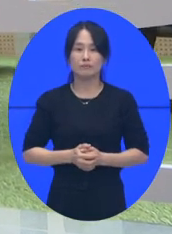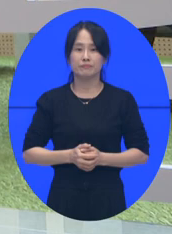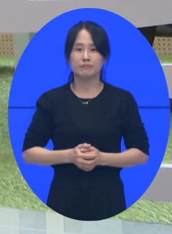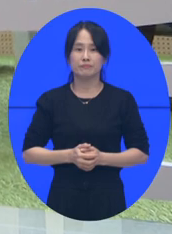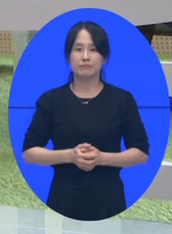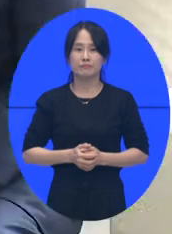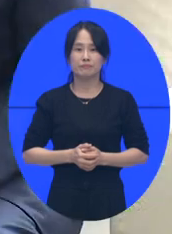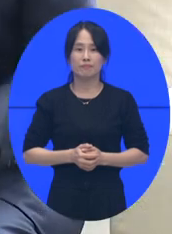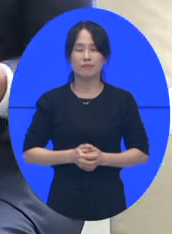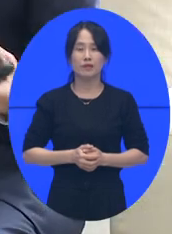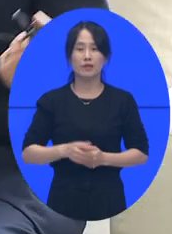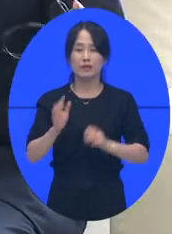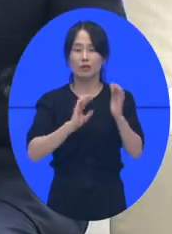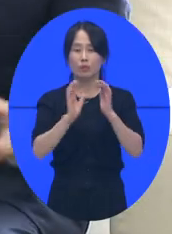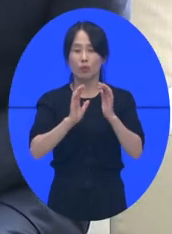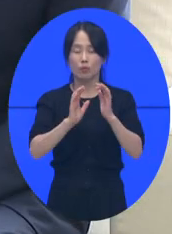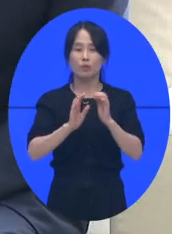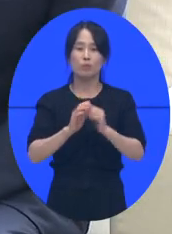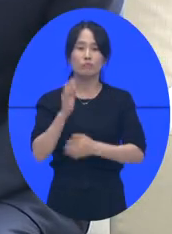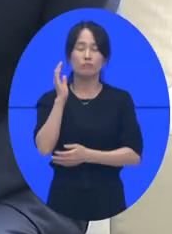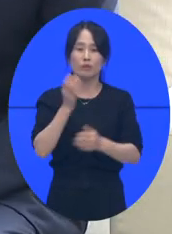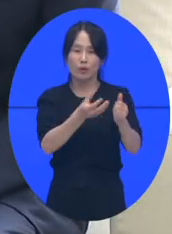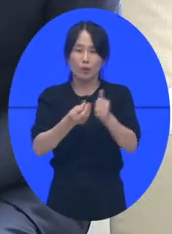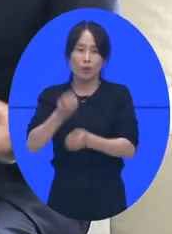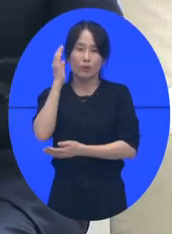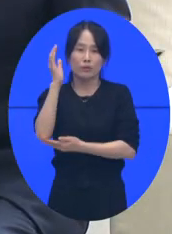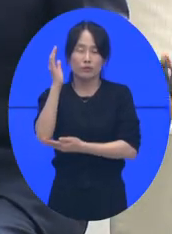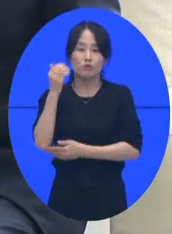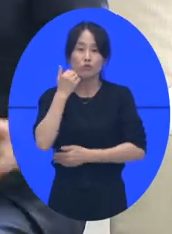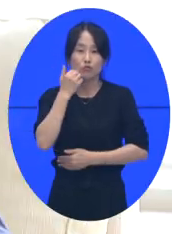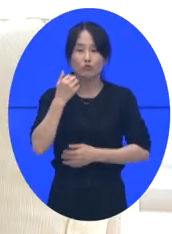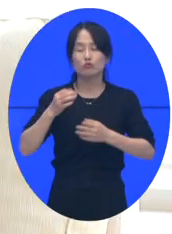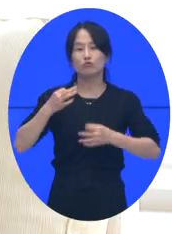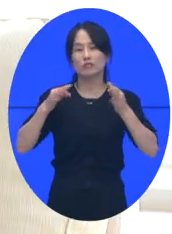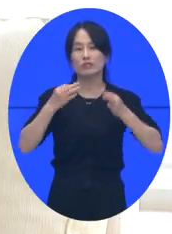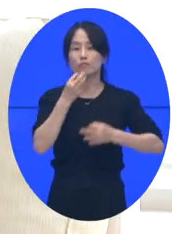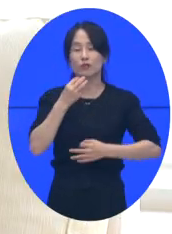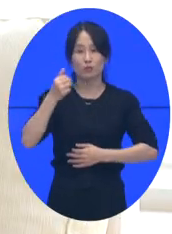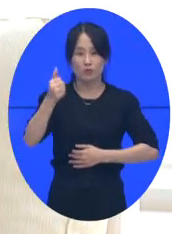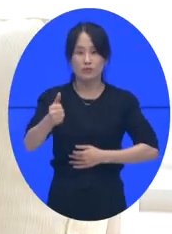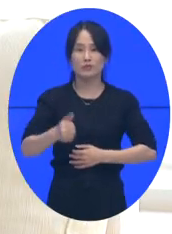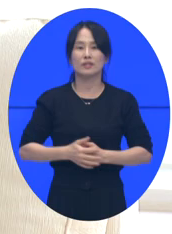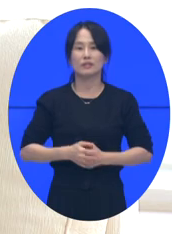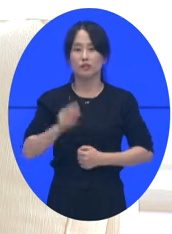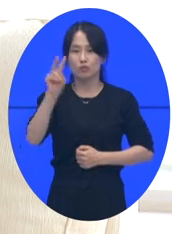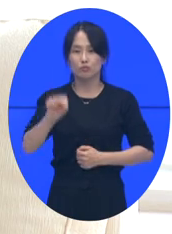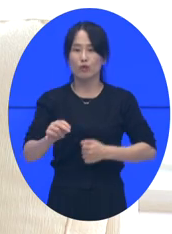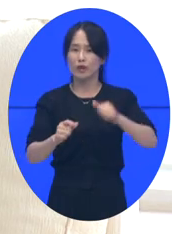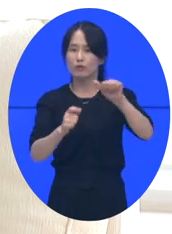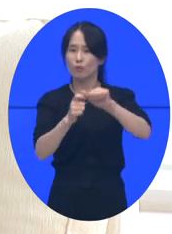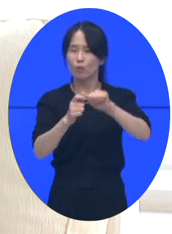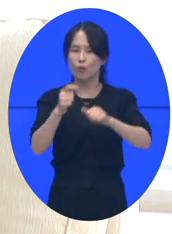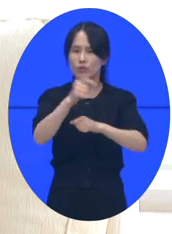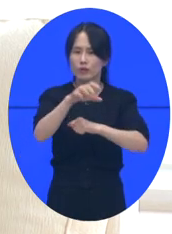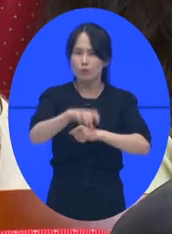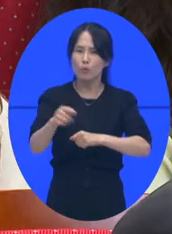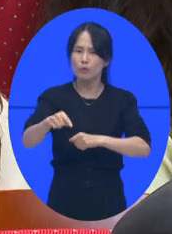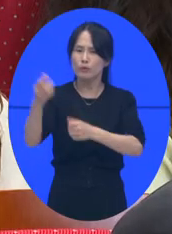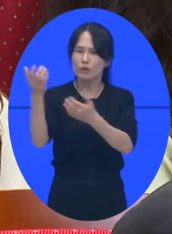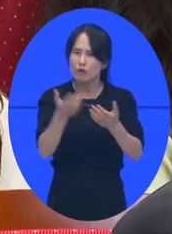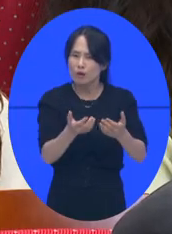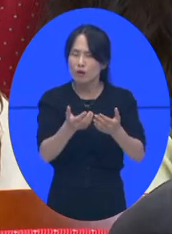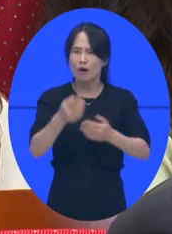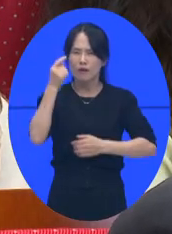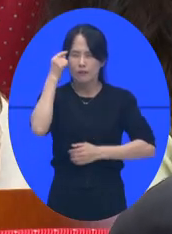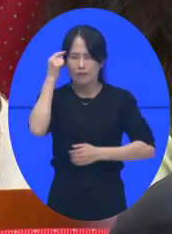겁니다. 에코피스 포럼 기조 대담회 좌장으로 참여한 김동연 경기도지사는 유엔 사무국을 DMZ 인근에 유치하는 게 굉장히